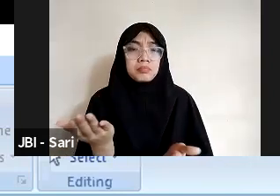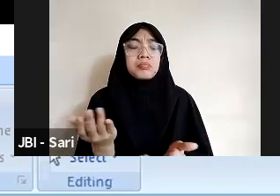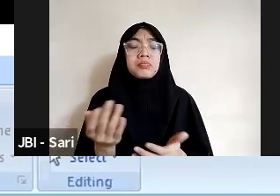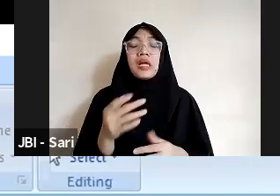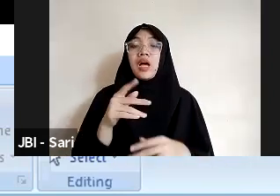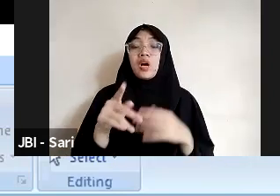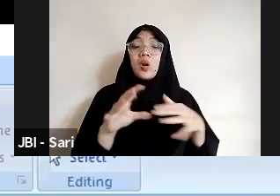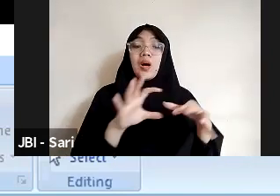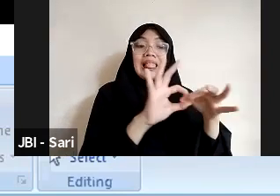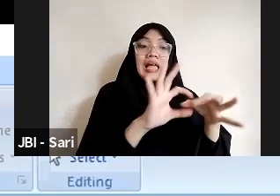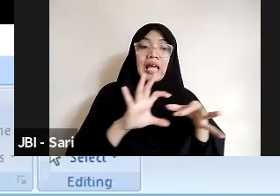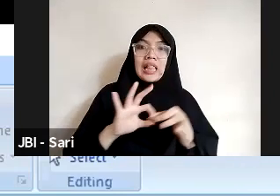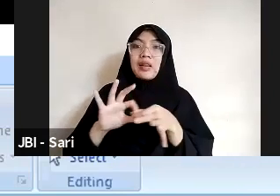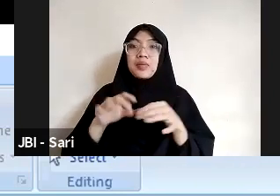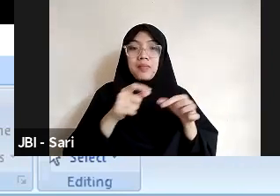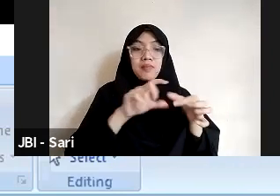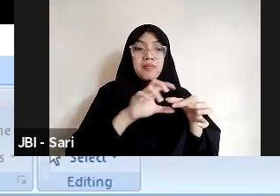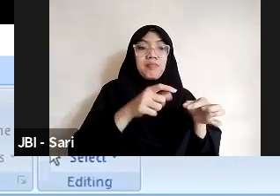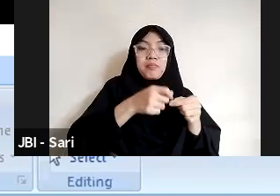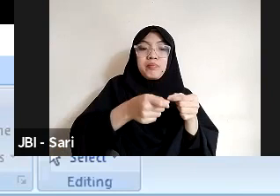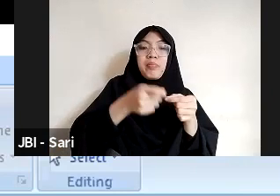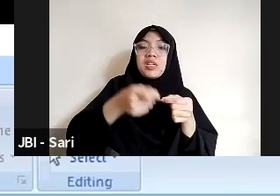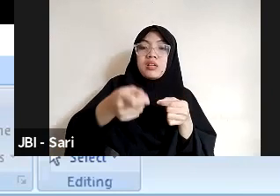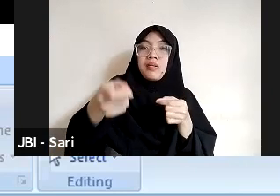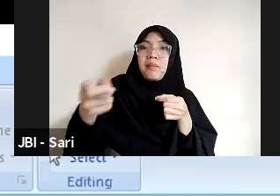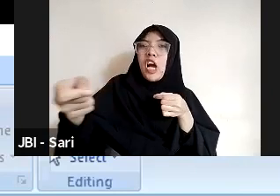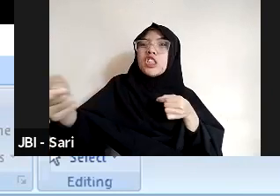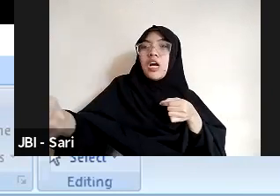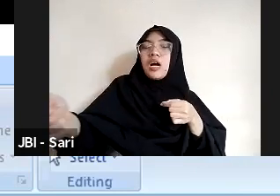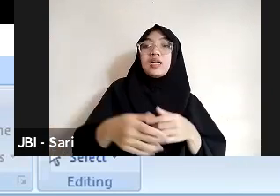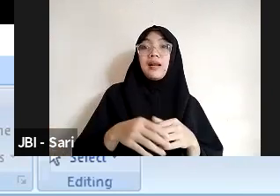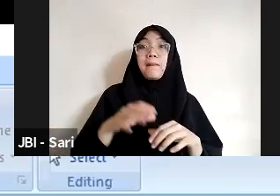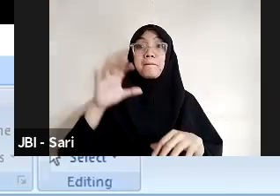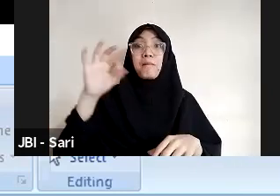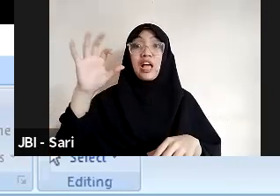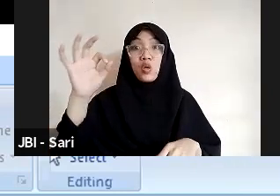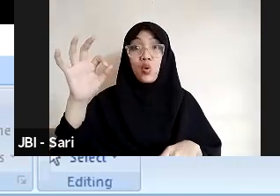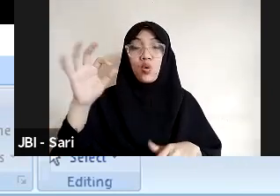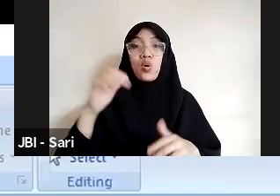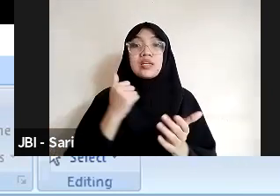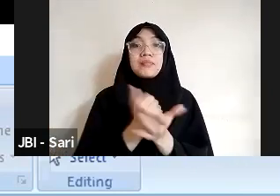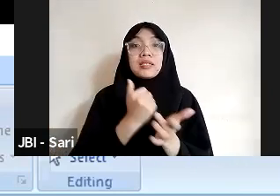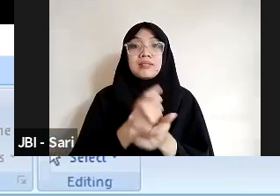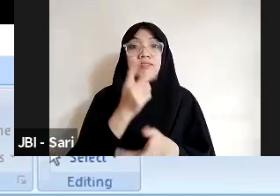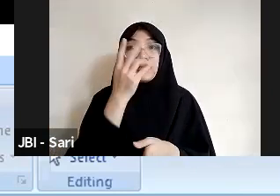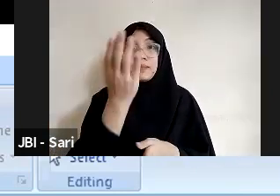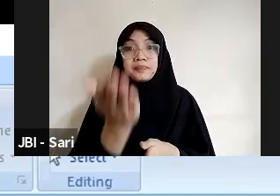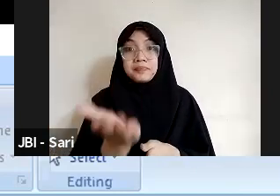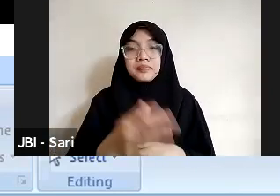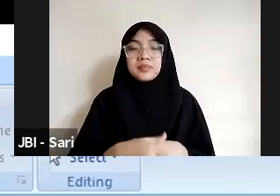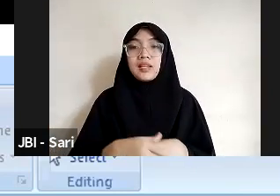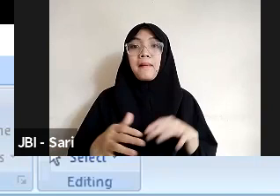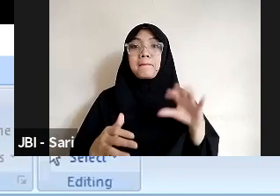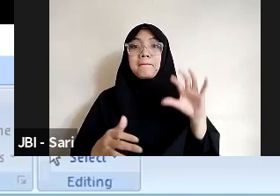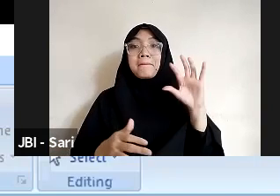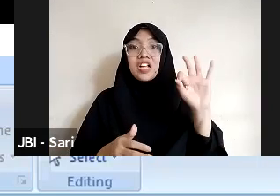rantainya sebegitu panjang untuk sampai ke kita. Dari sebuah bakso sesungguhnya kita bisa melihat di bakso ini ada yang